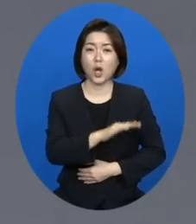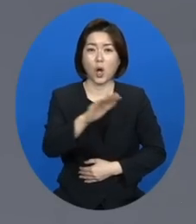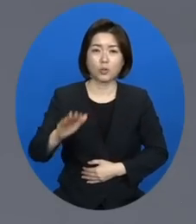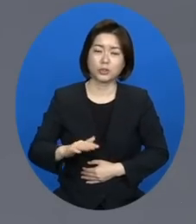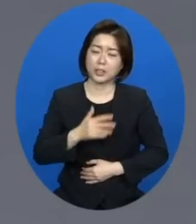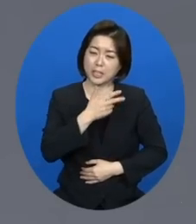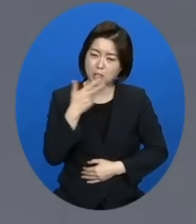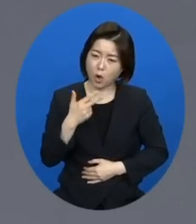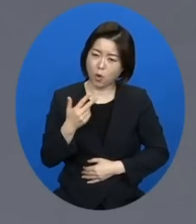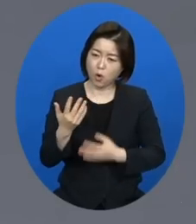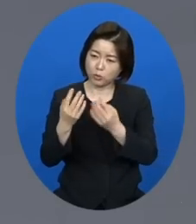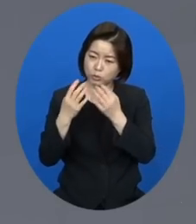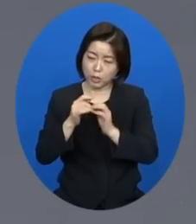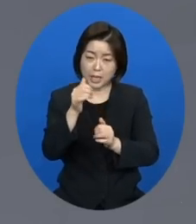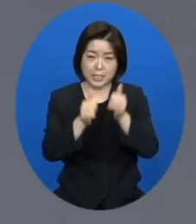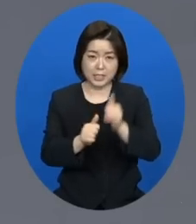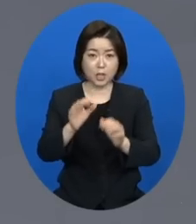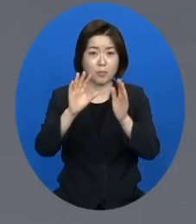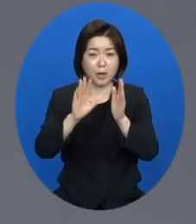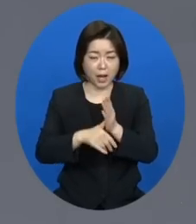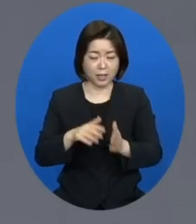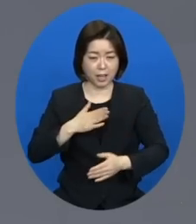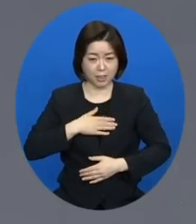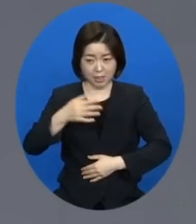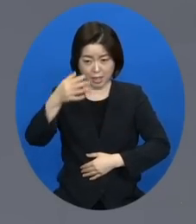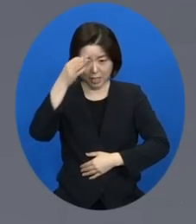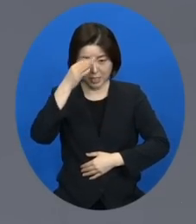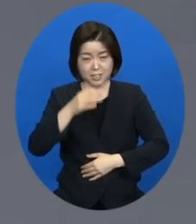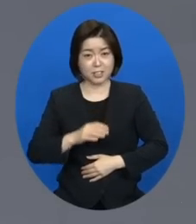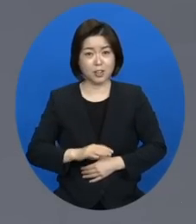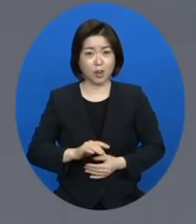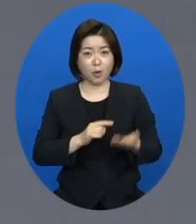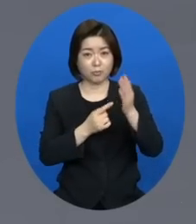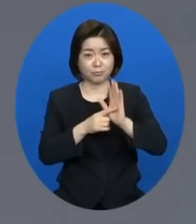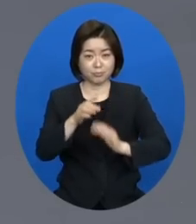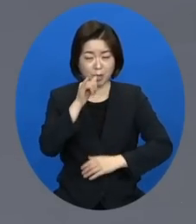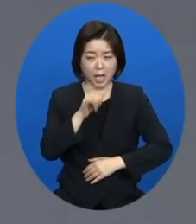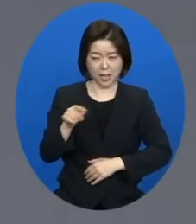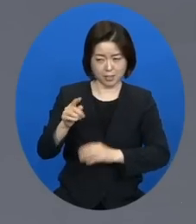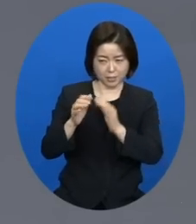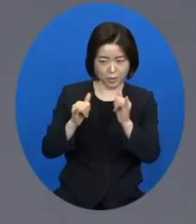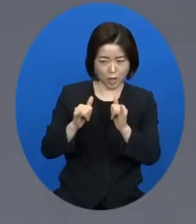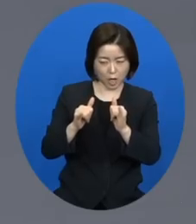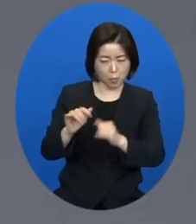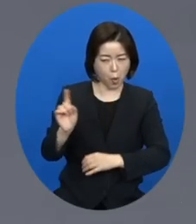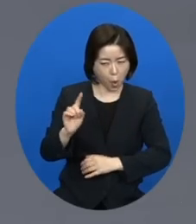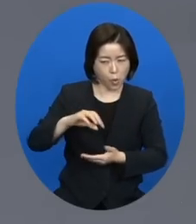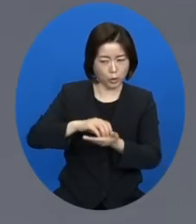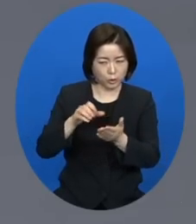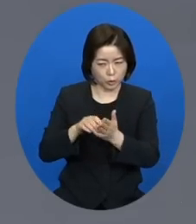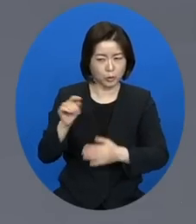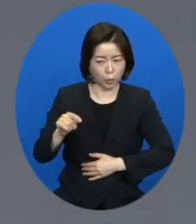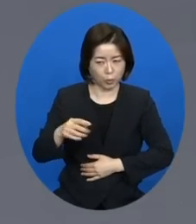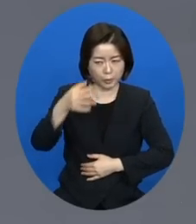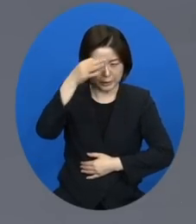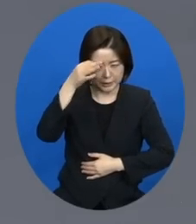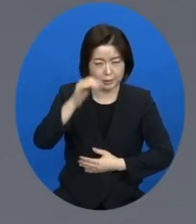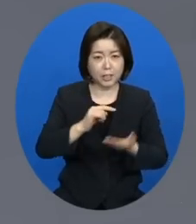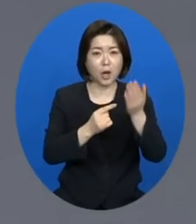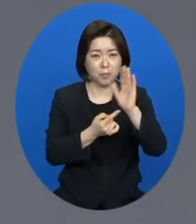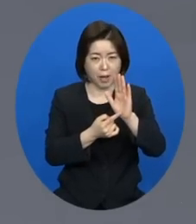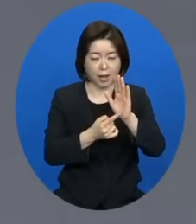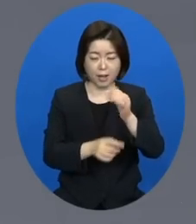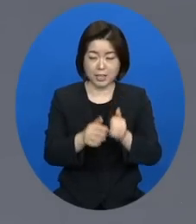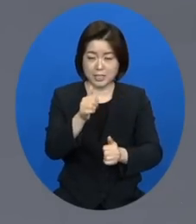영어나 수학 시험을 치어보면 우리의 실력이 드러나게 되죠. 그 사람의 어떤 됨됨이가 어떤 그 사람의 실력이 그